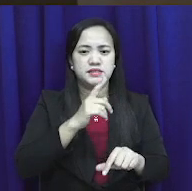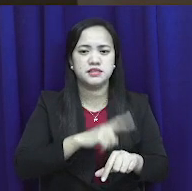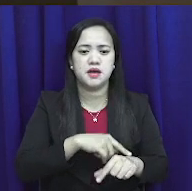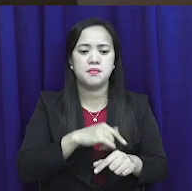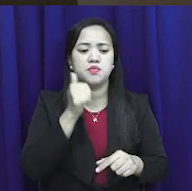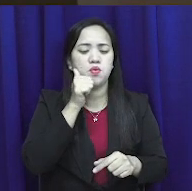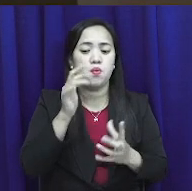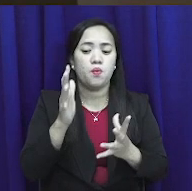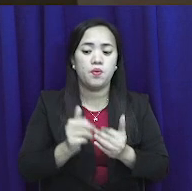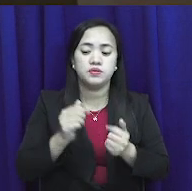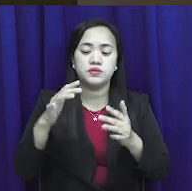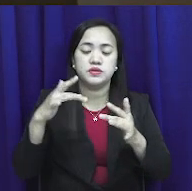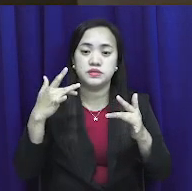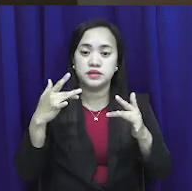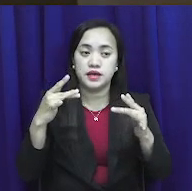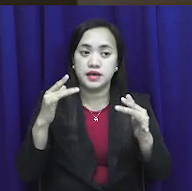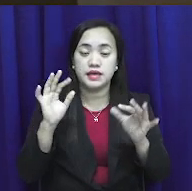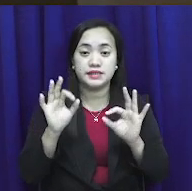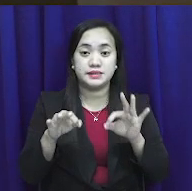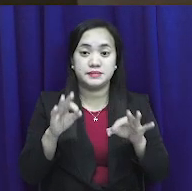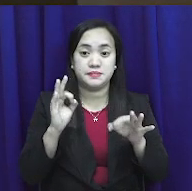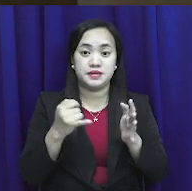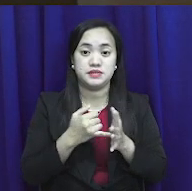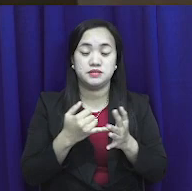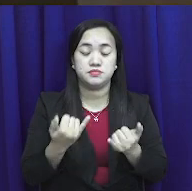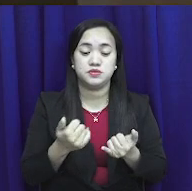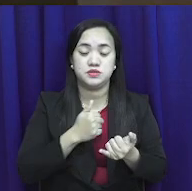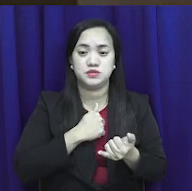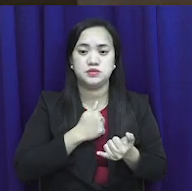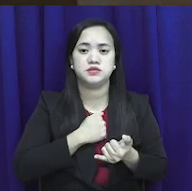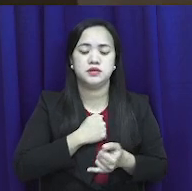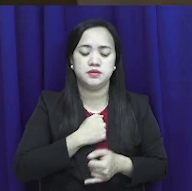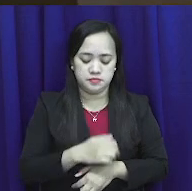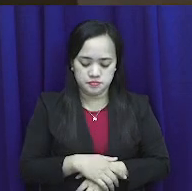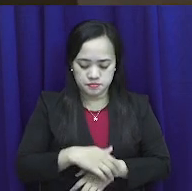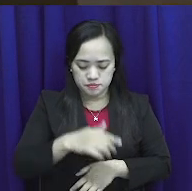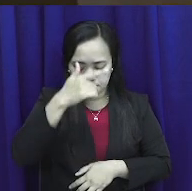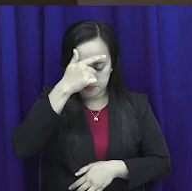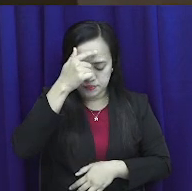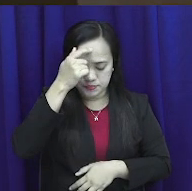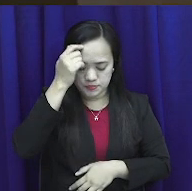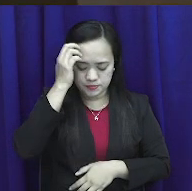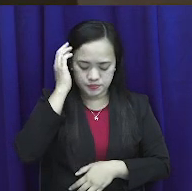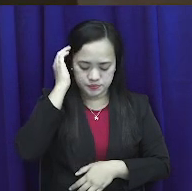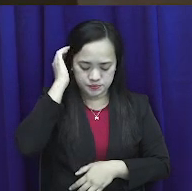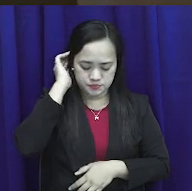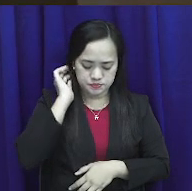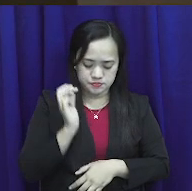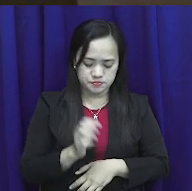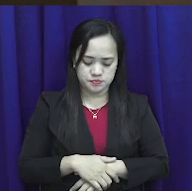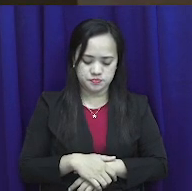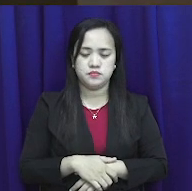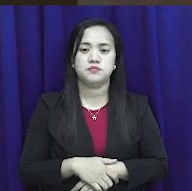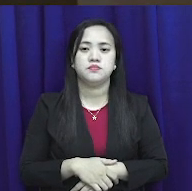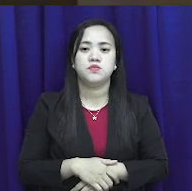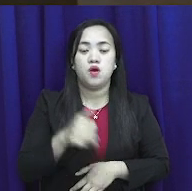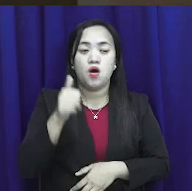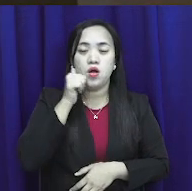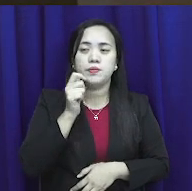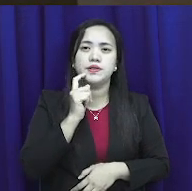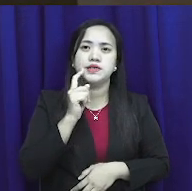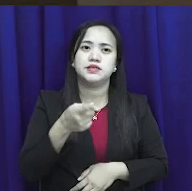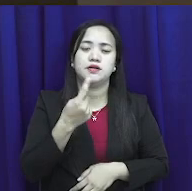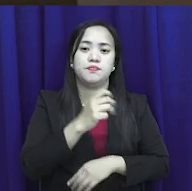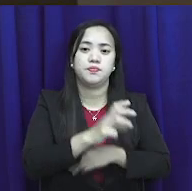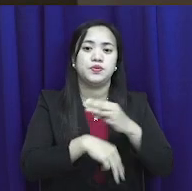express themselves as you know ang nakakalungkot Kasi Ma'am cja Ma'am marinelli ang ipino-promote ng mundo